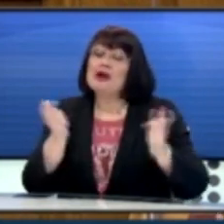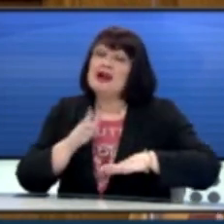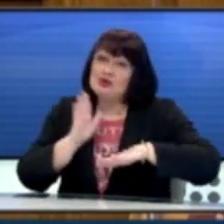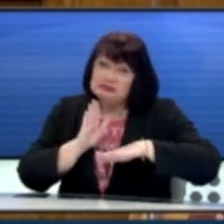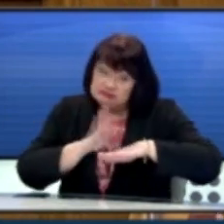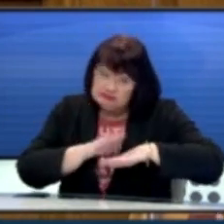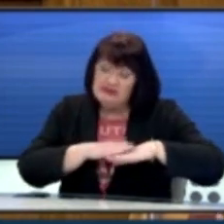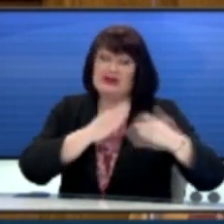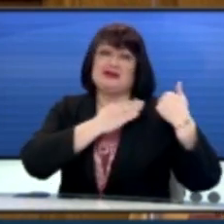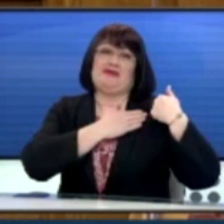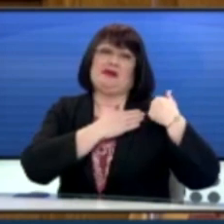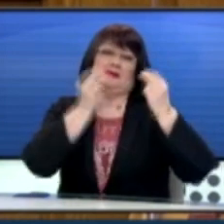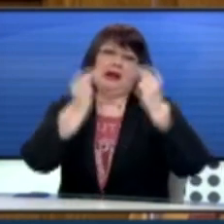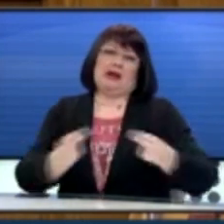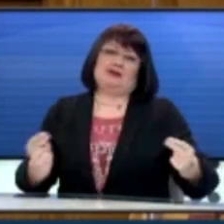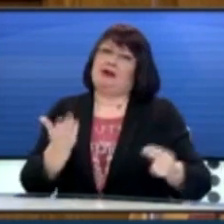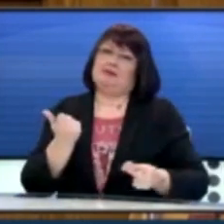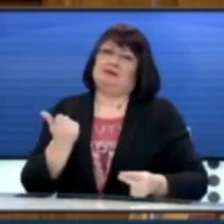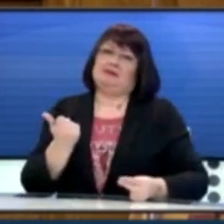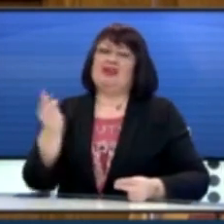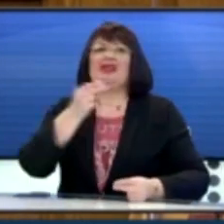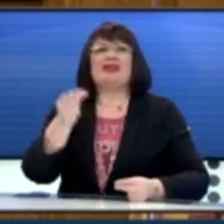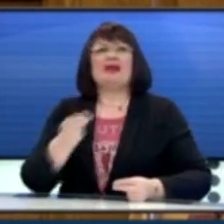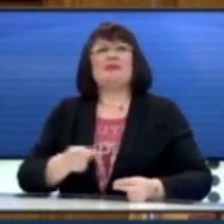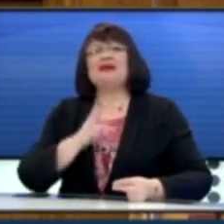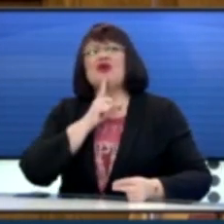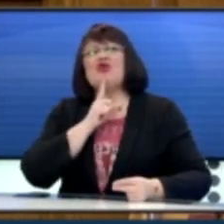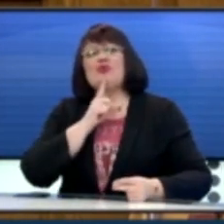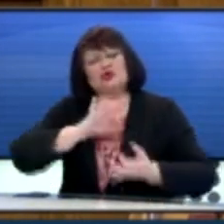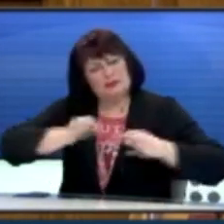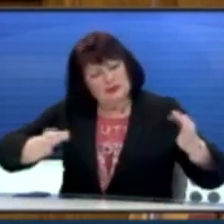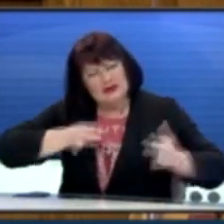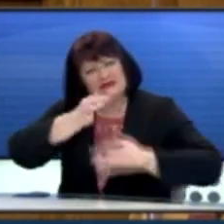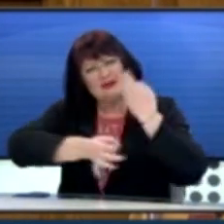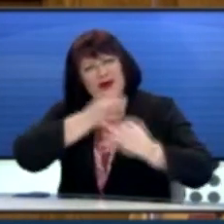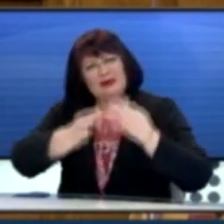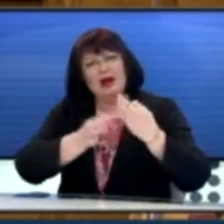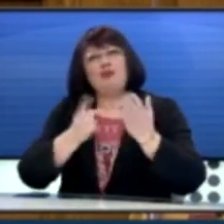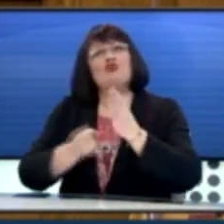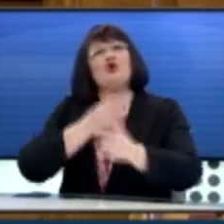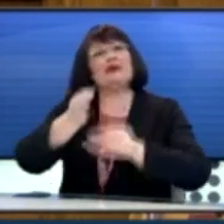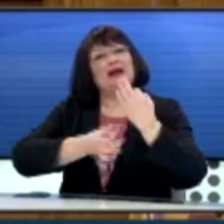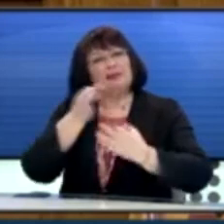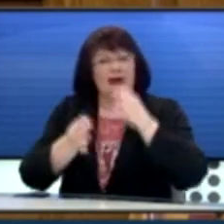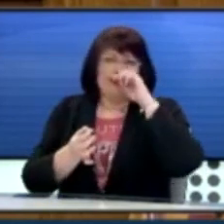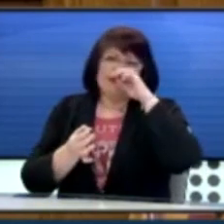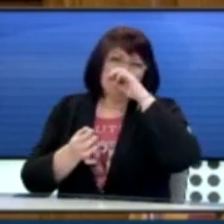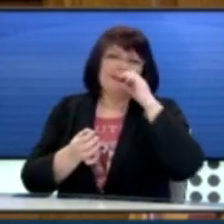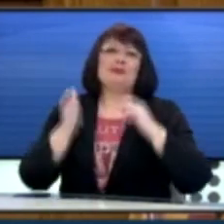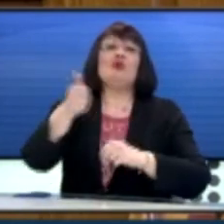να λύθει το πρόβλημα. Για να μην πούμε πάλι ζητήματα που θέσαμε αναλυτικά στην πρωτολογία μας για